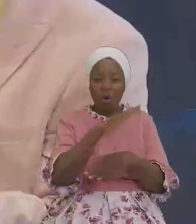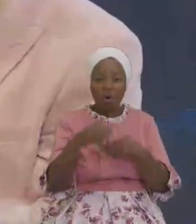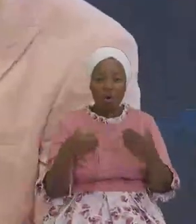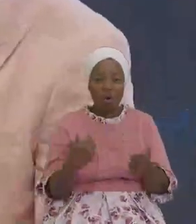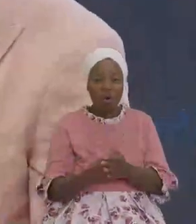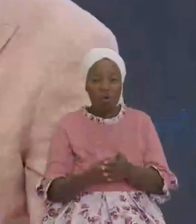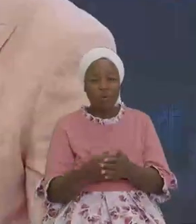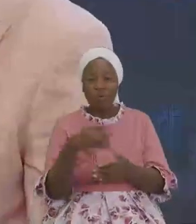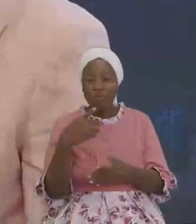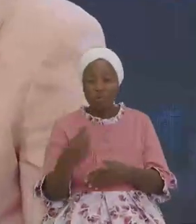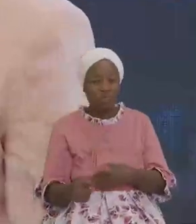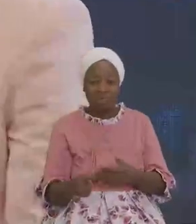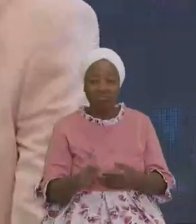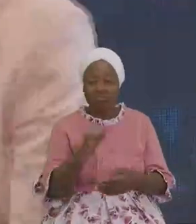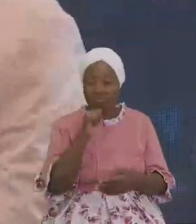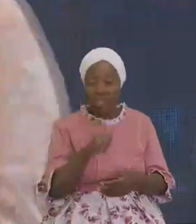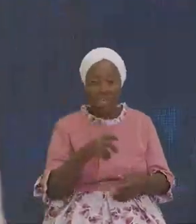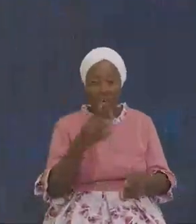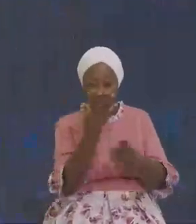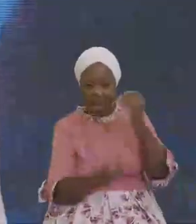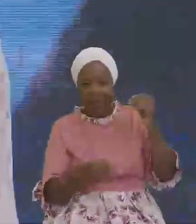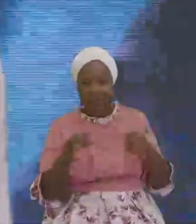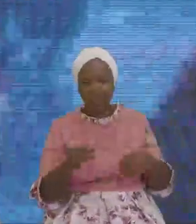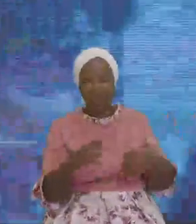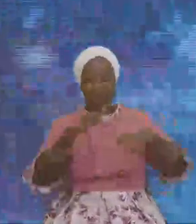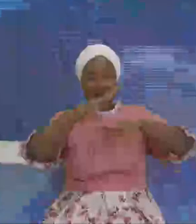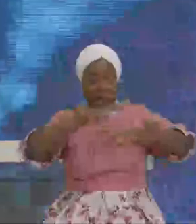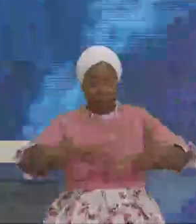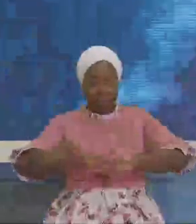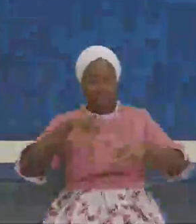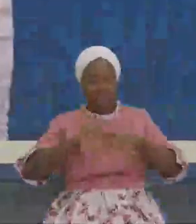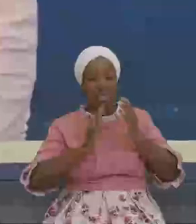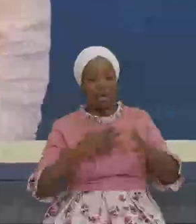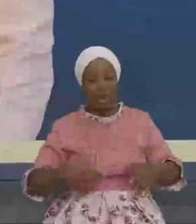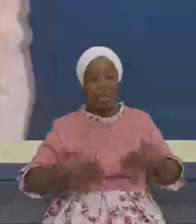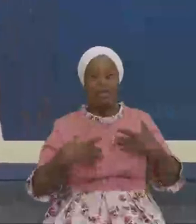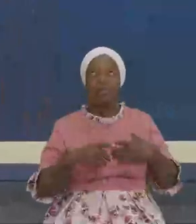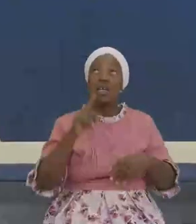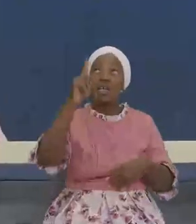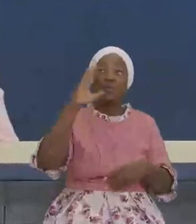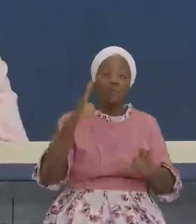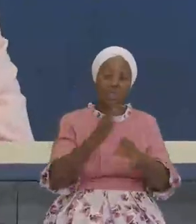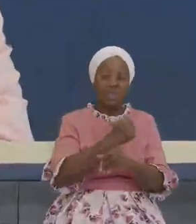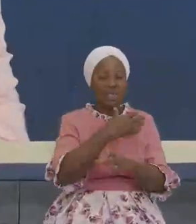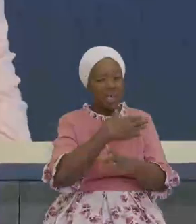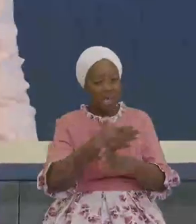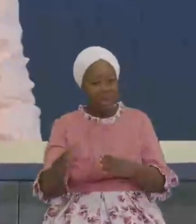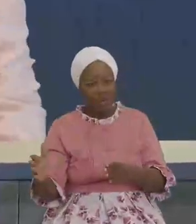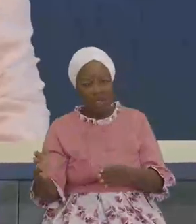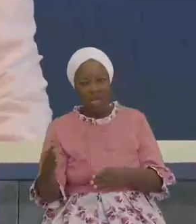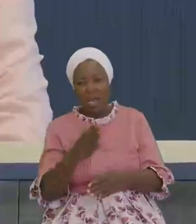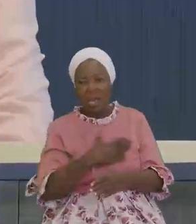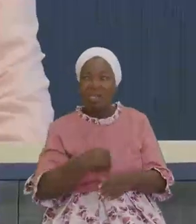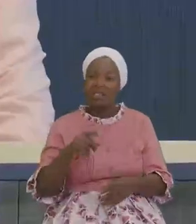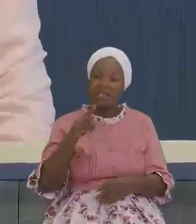Que tous les troubles de notre vie, il va ôter cela. et